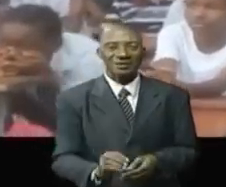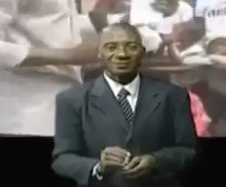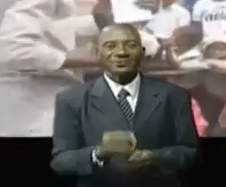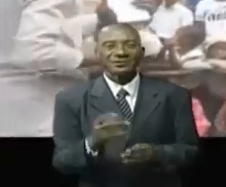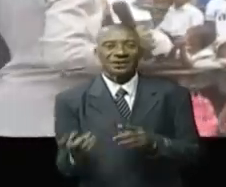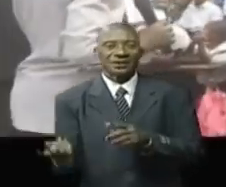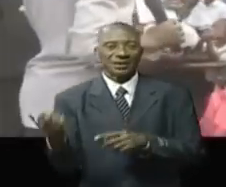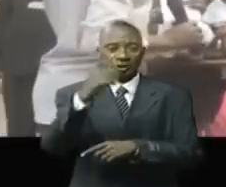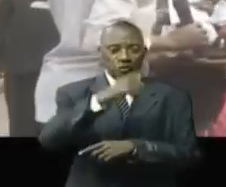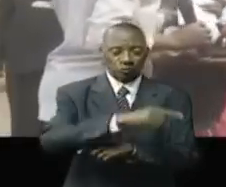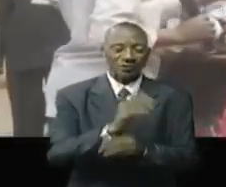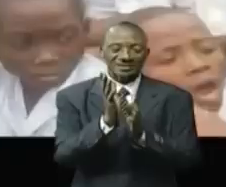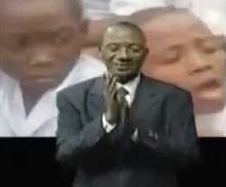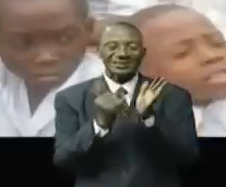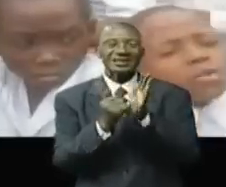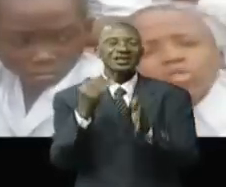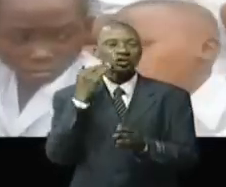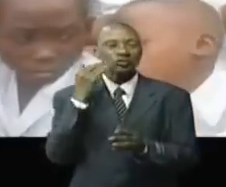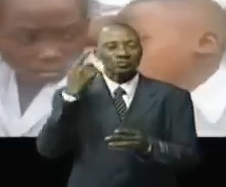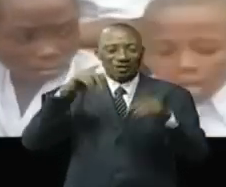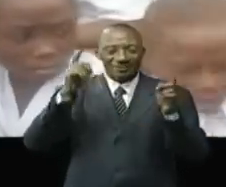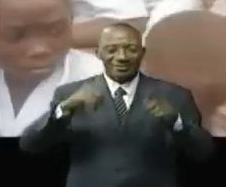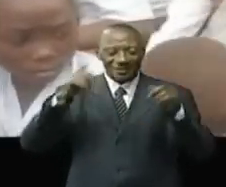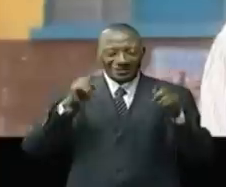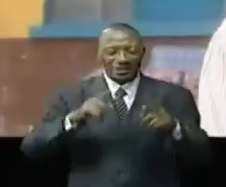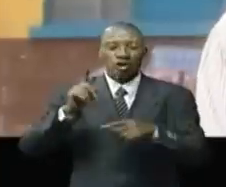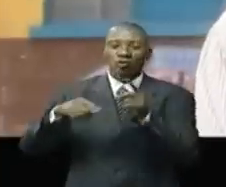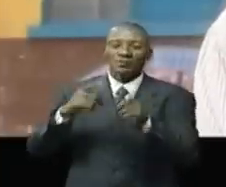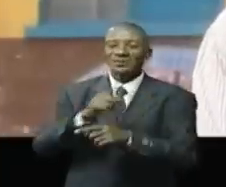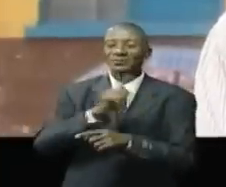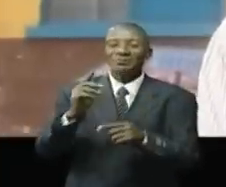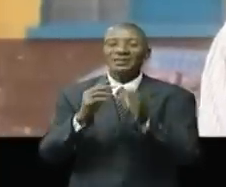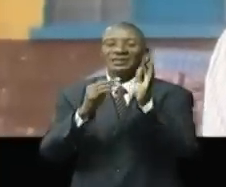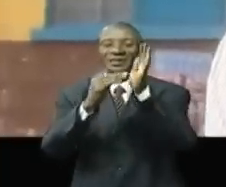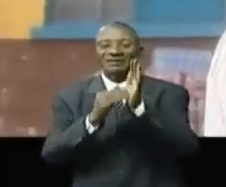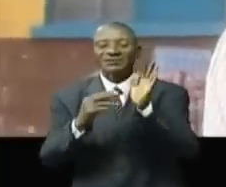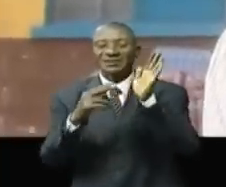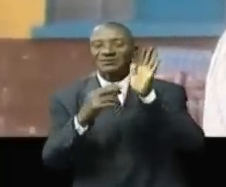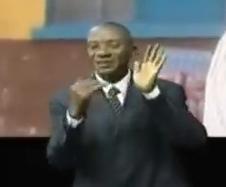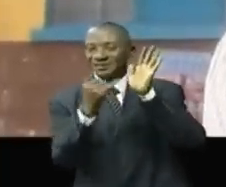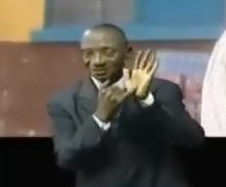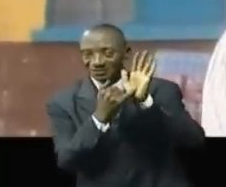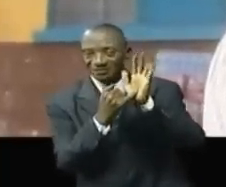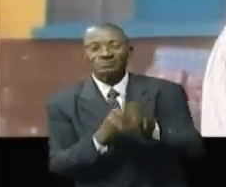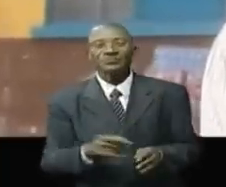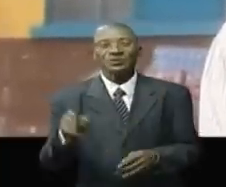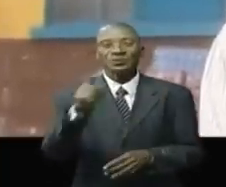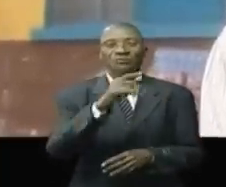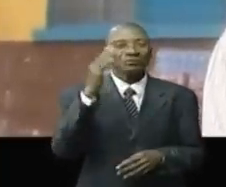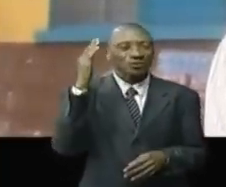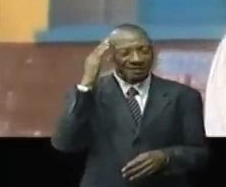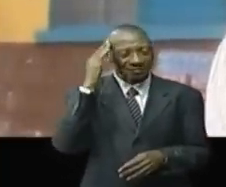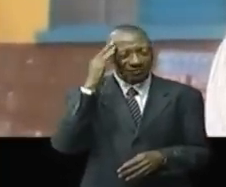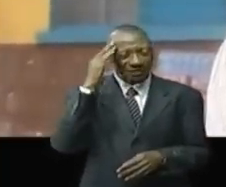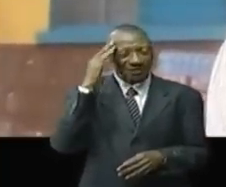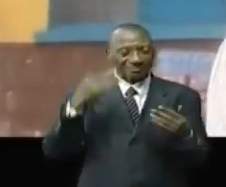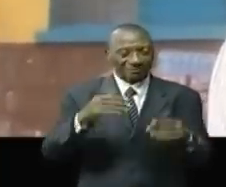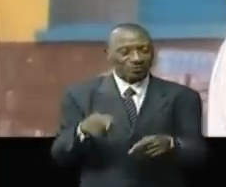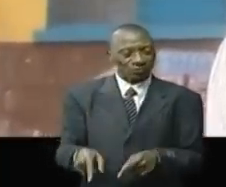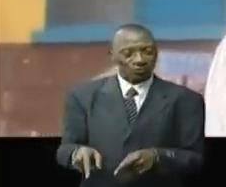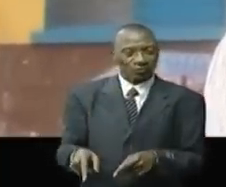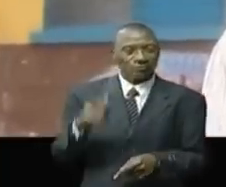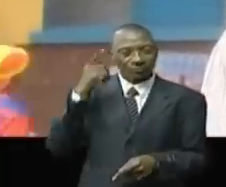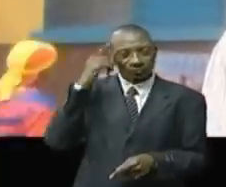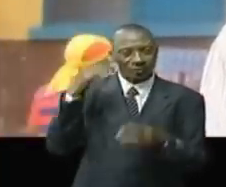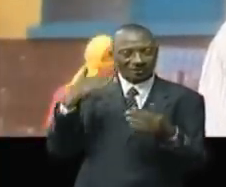donc le 16 juin de chaque année depuis 1976. Cette cérémonie, comme vous le savez, s'inscrit dans le cadre de la célébration